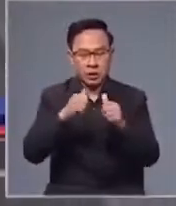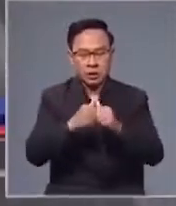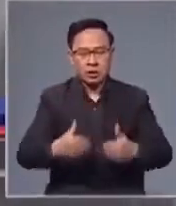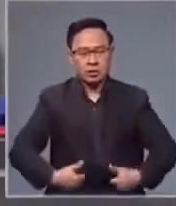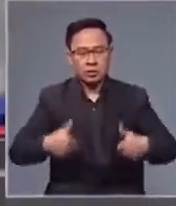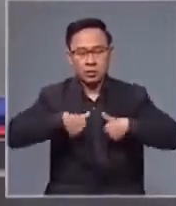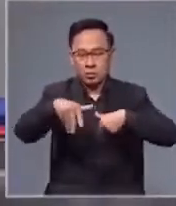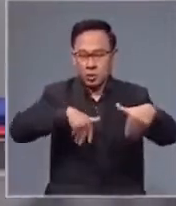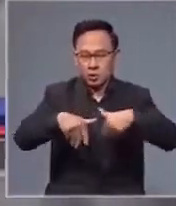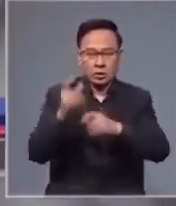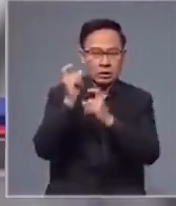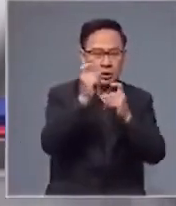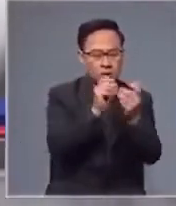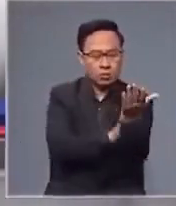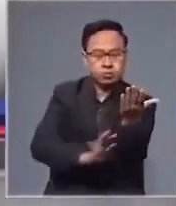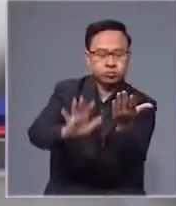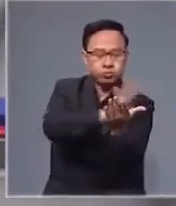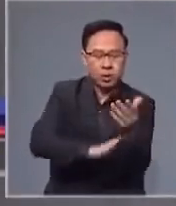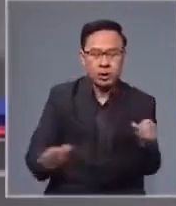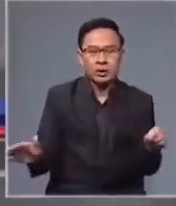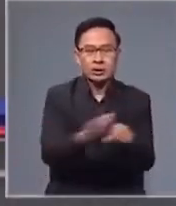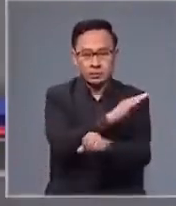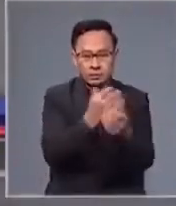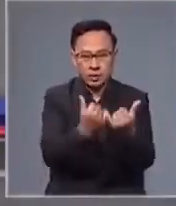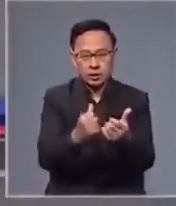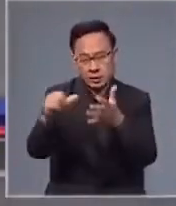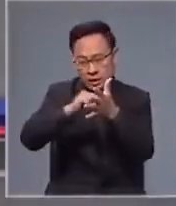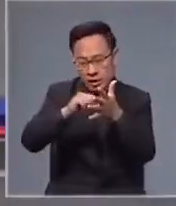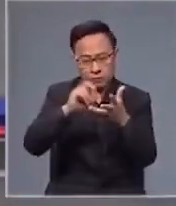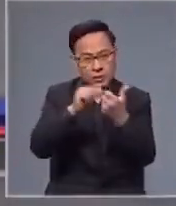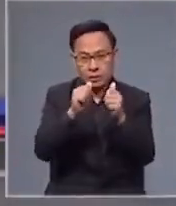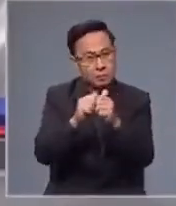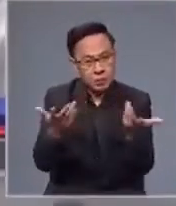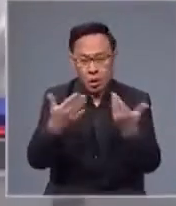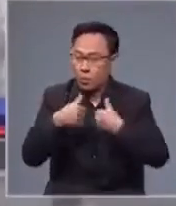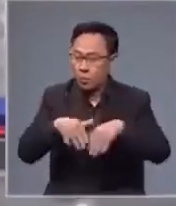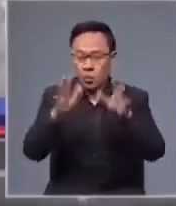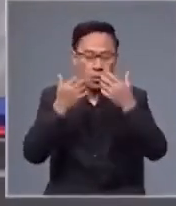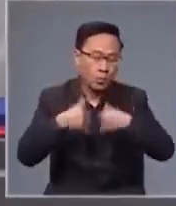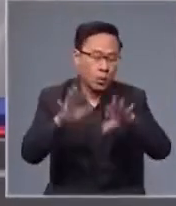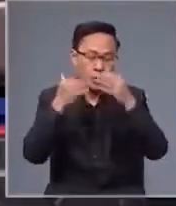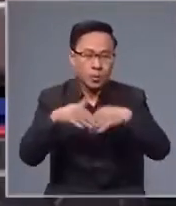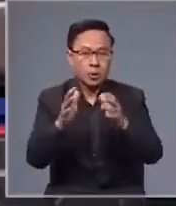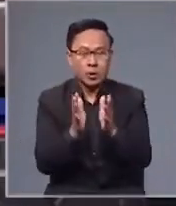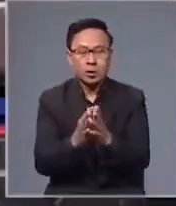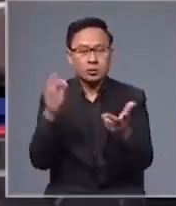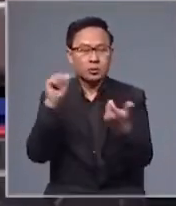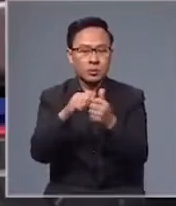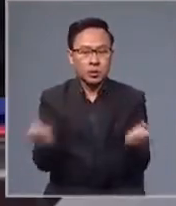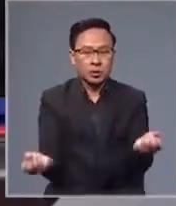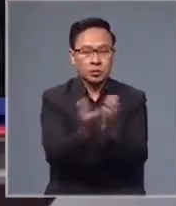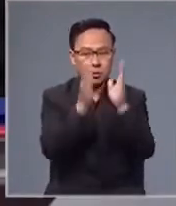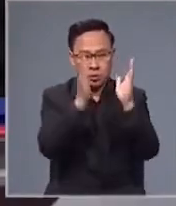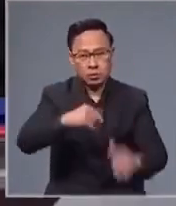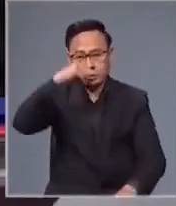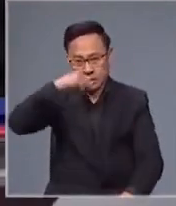นลุกลามไปทั่วประเทศเหตุการณ์เหล่านี้หากไม่ได้รับการแก้ไขโดยเร็วย่อมส่งผลเป็นความเสียหายแก่ประเทศไทยอย่าง